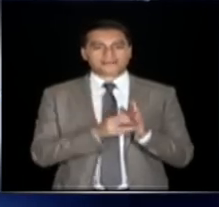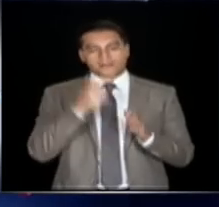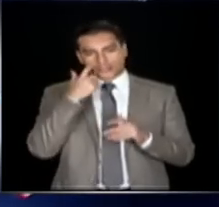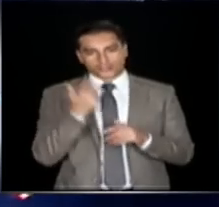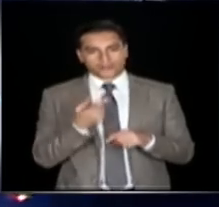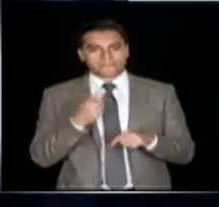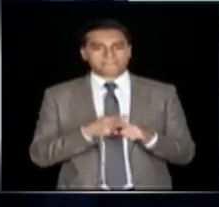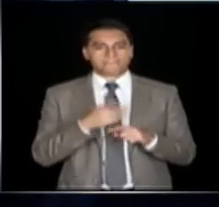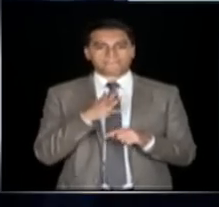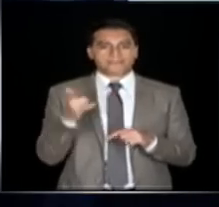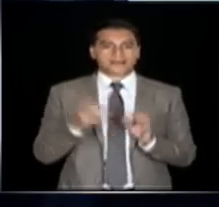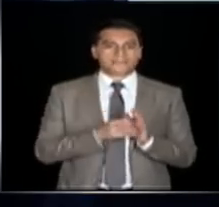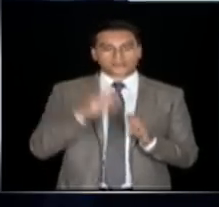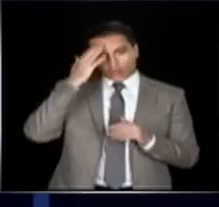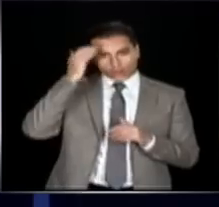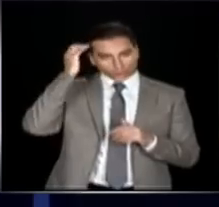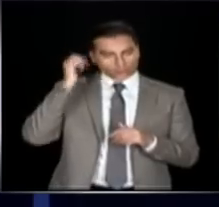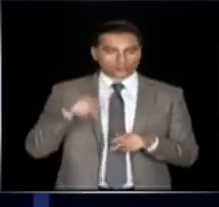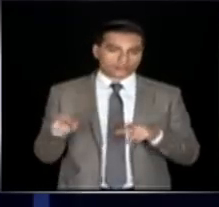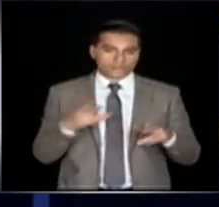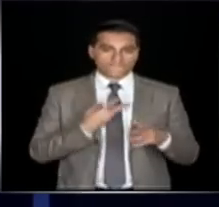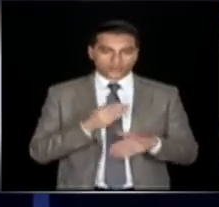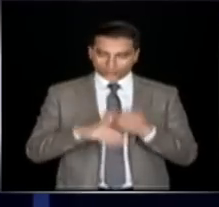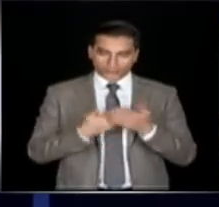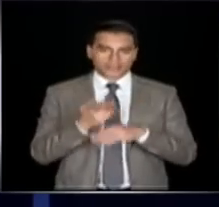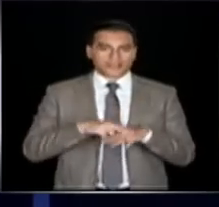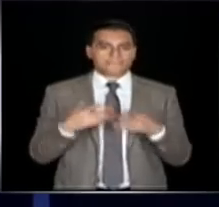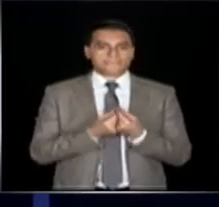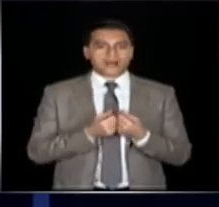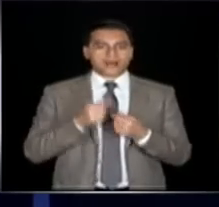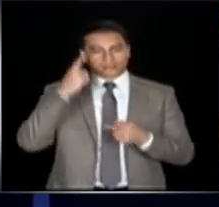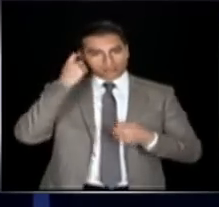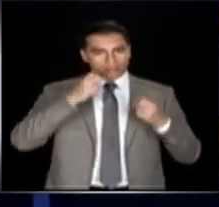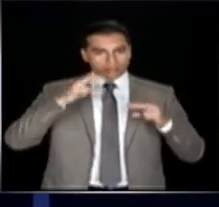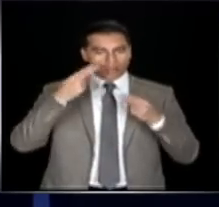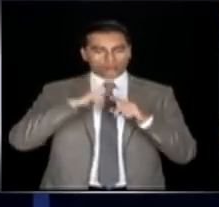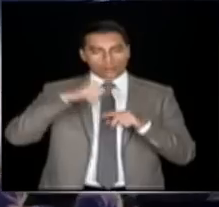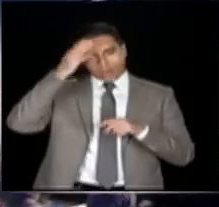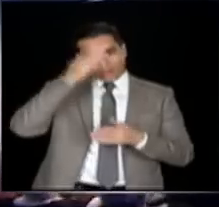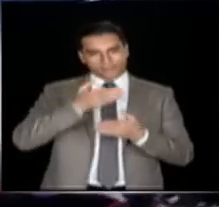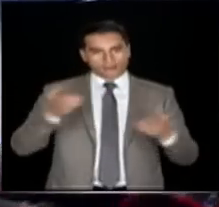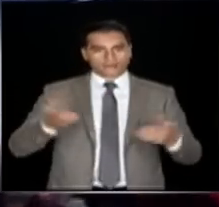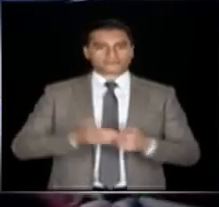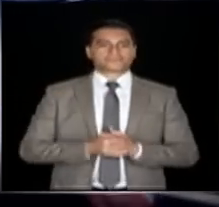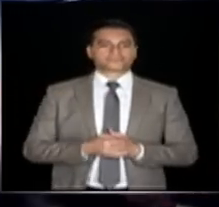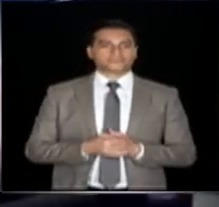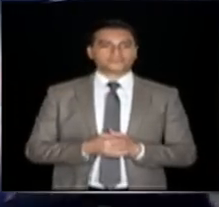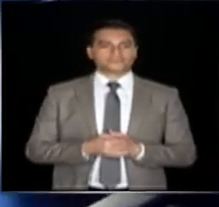جامعة أسيوط. هنخرج فاصل وهنرجع مرة تانية مع فقرة تحت الضغط والعباقرة.